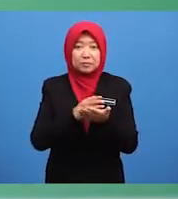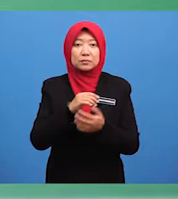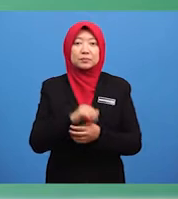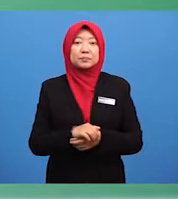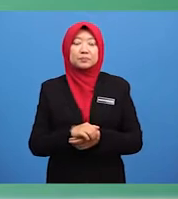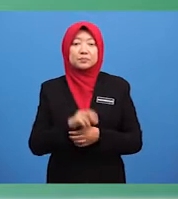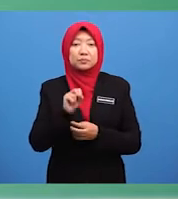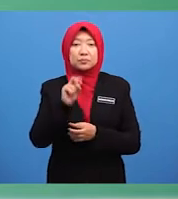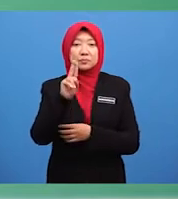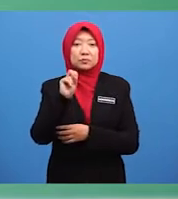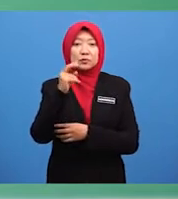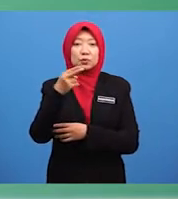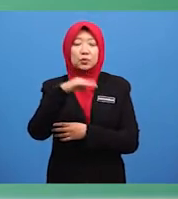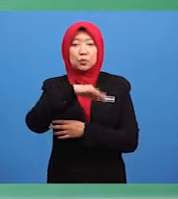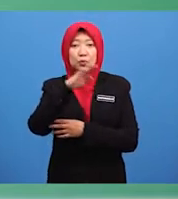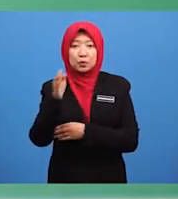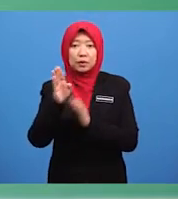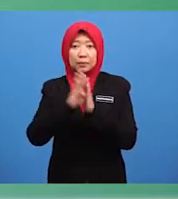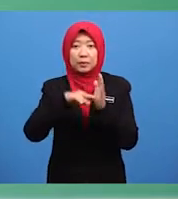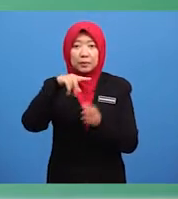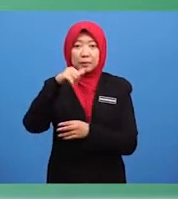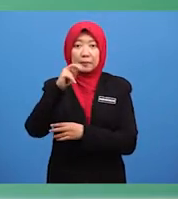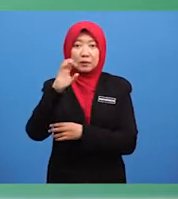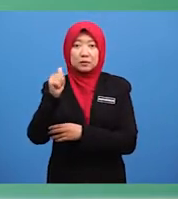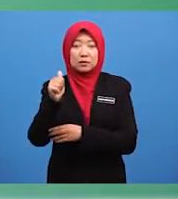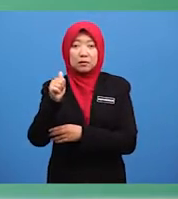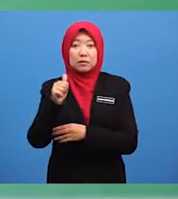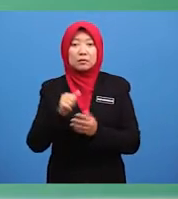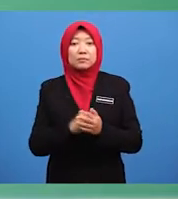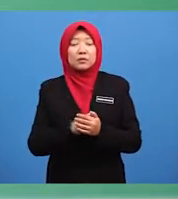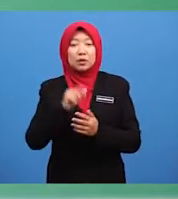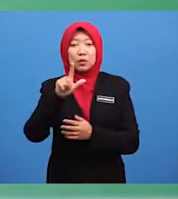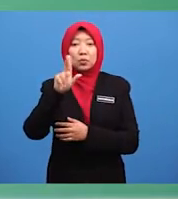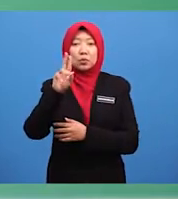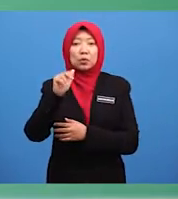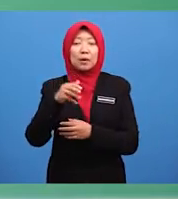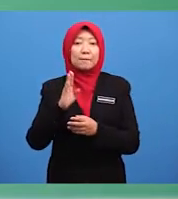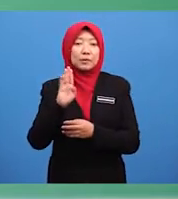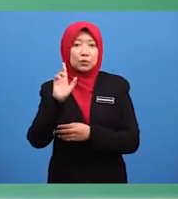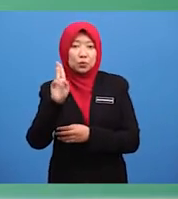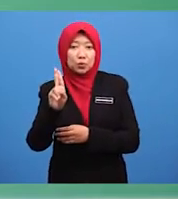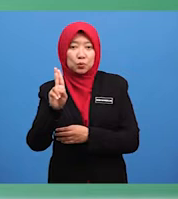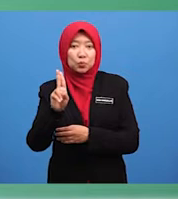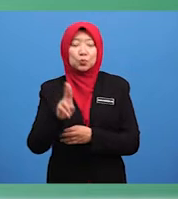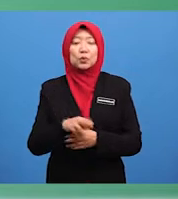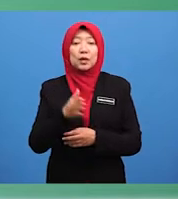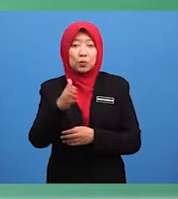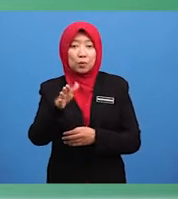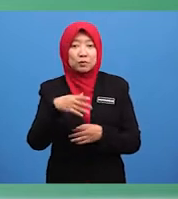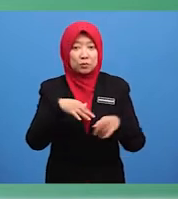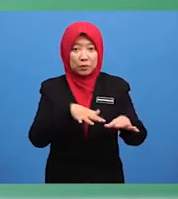bukit berpancar, lurah bentuk U, likuan sungai. Peringkat